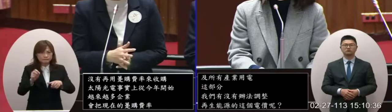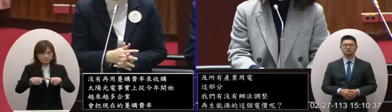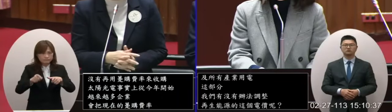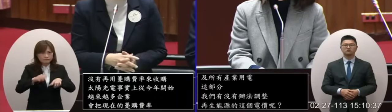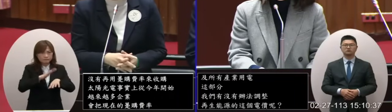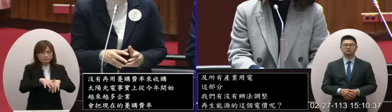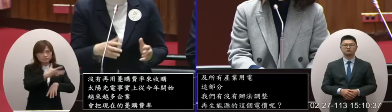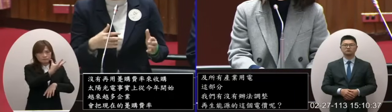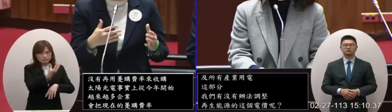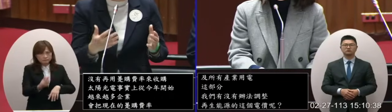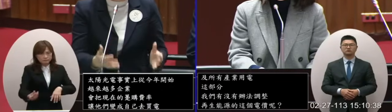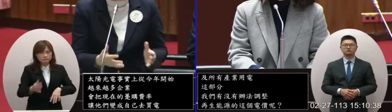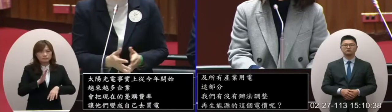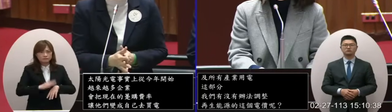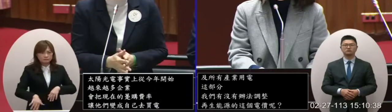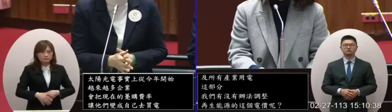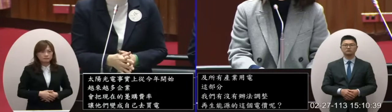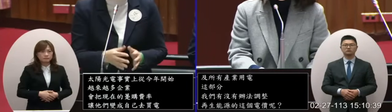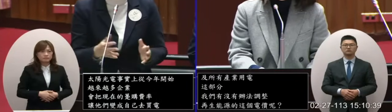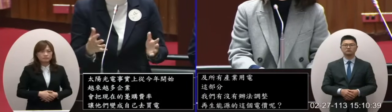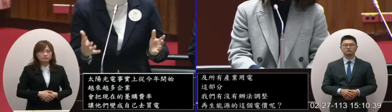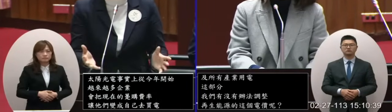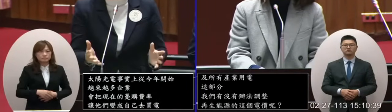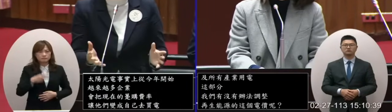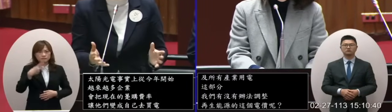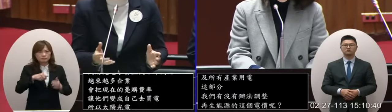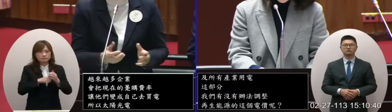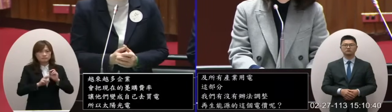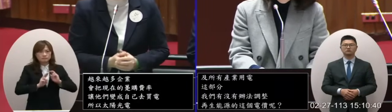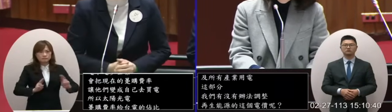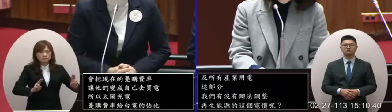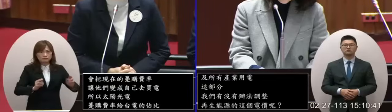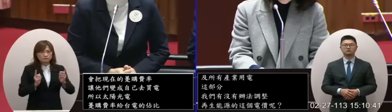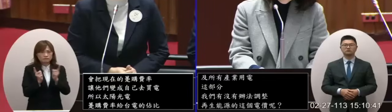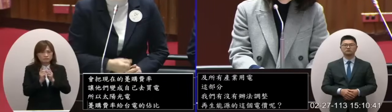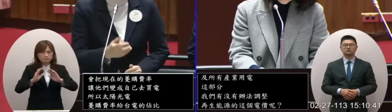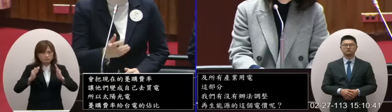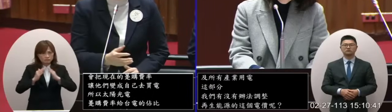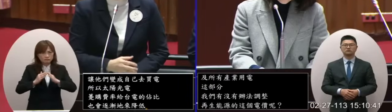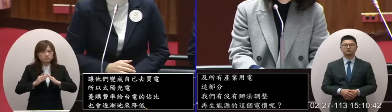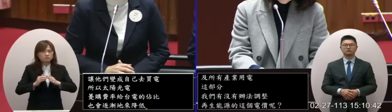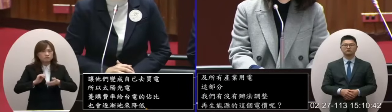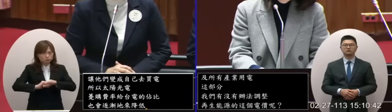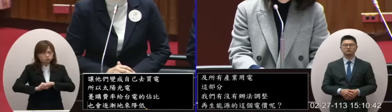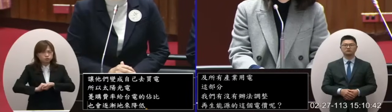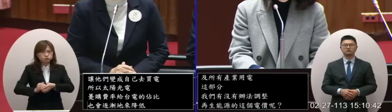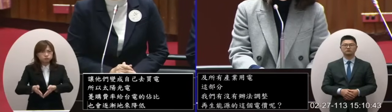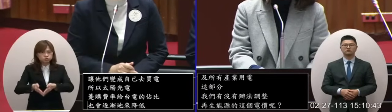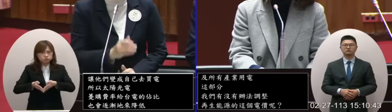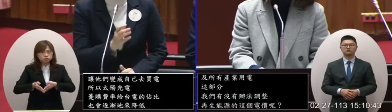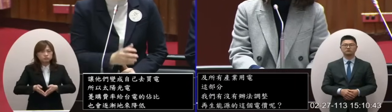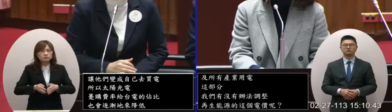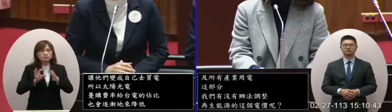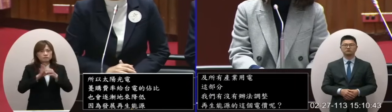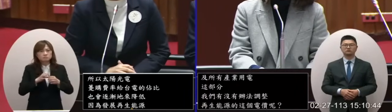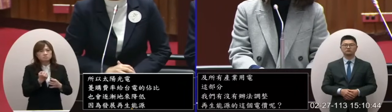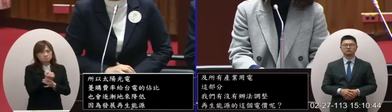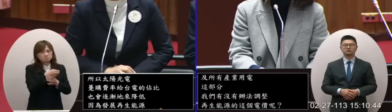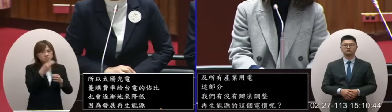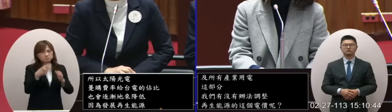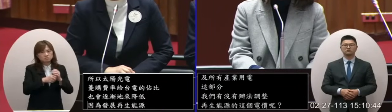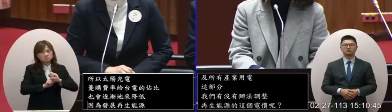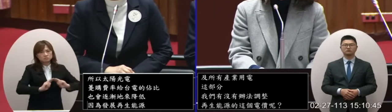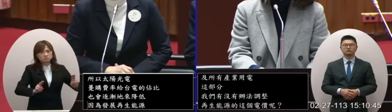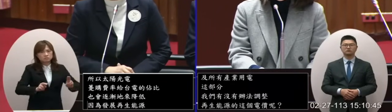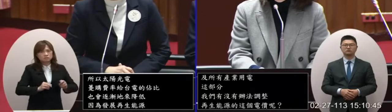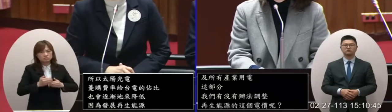来降低了。那因为发展再生能源对整个国家是很必须的，所以我们还是要支持这个再生能源的